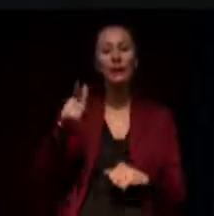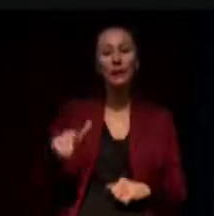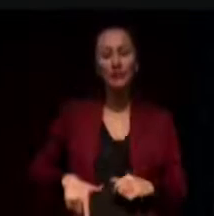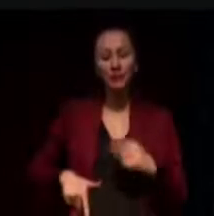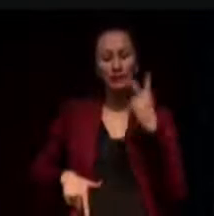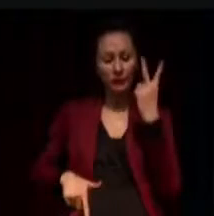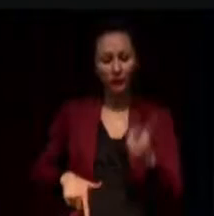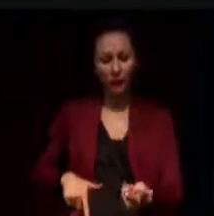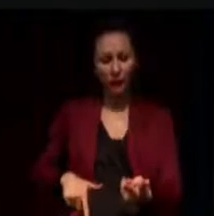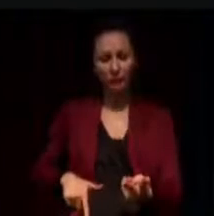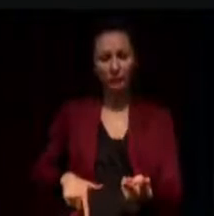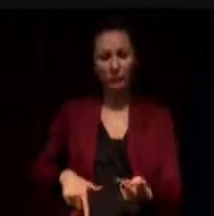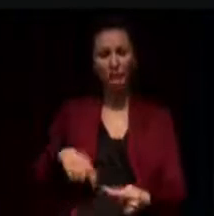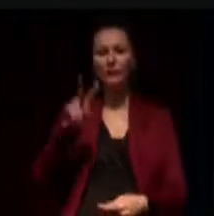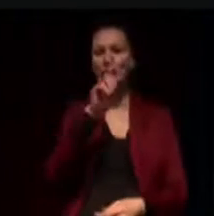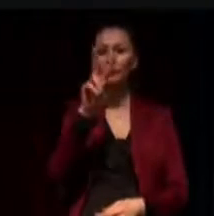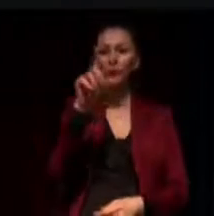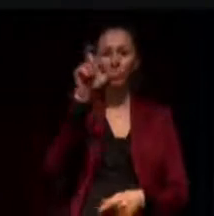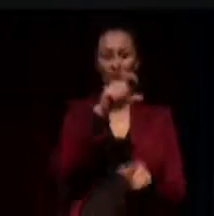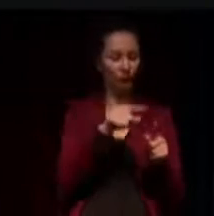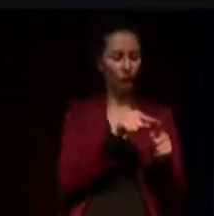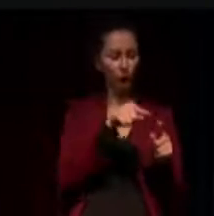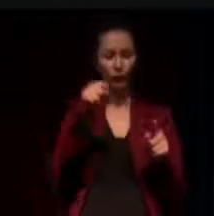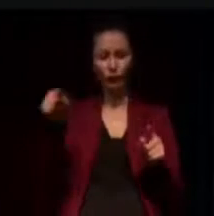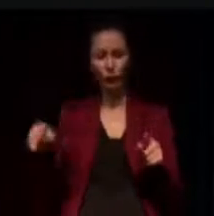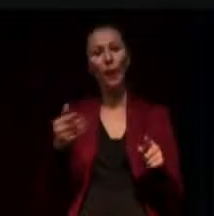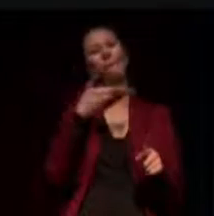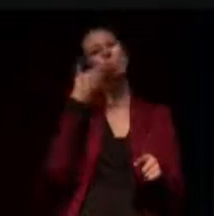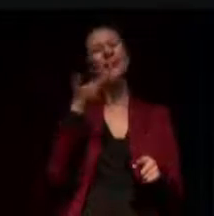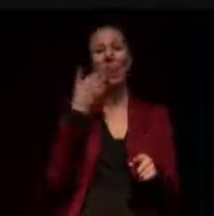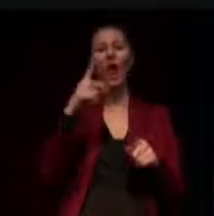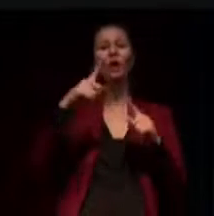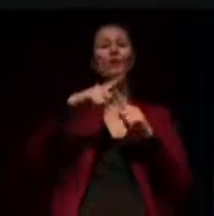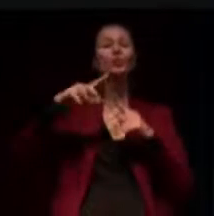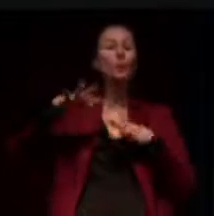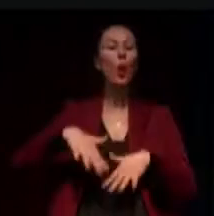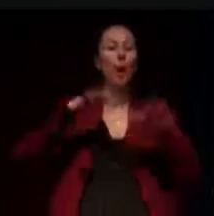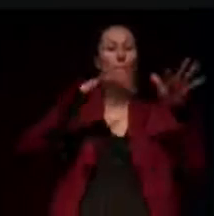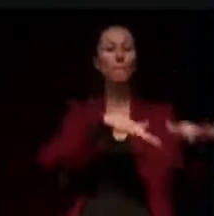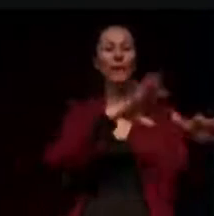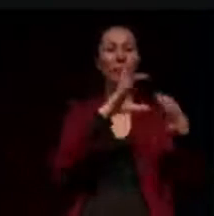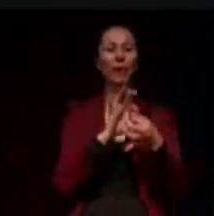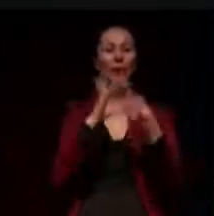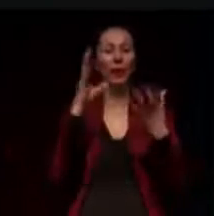İzmir'de bu 20 ay boyunca mesela tsunami ile ilgili bir